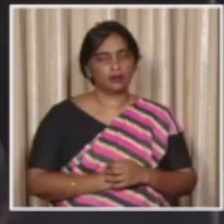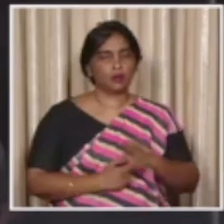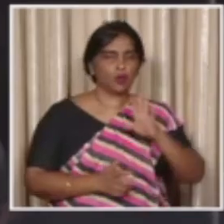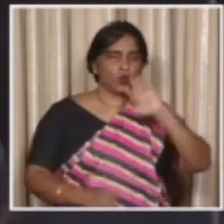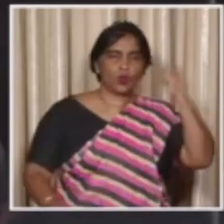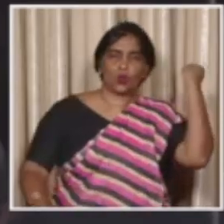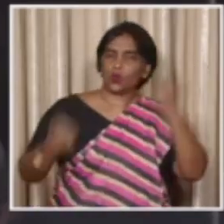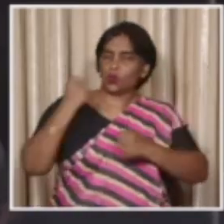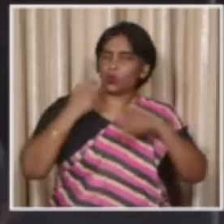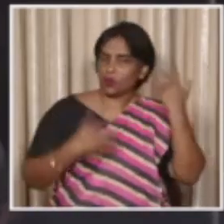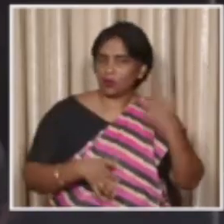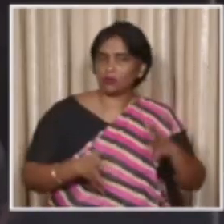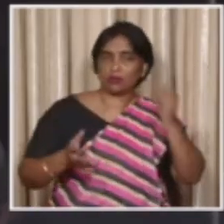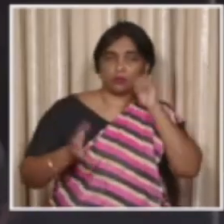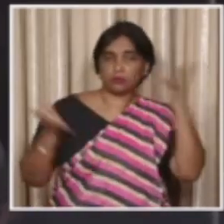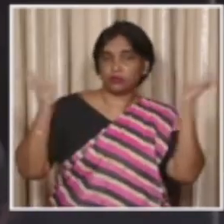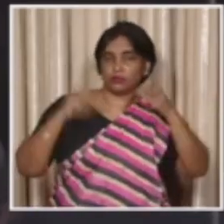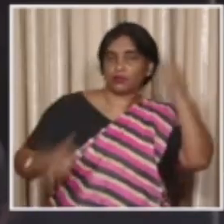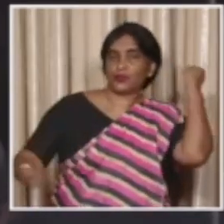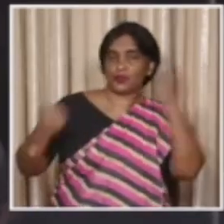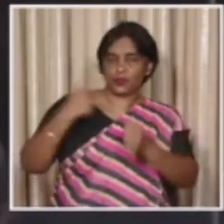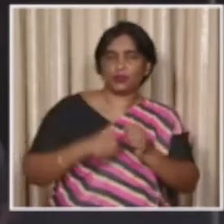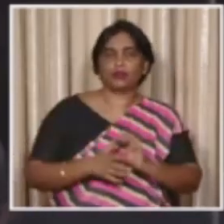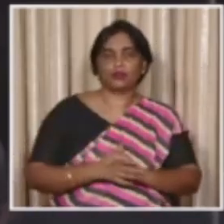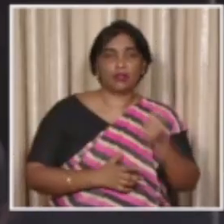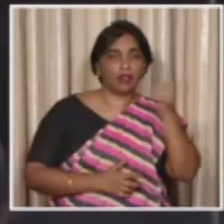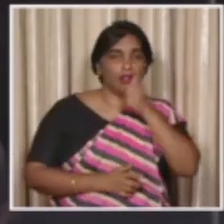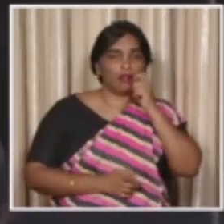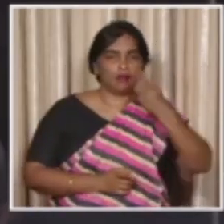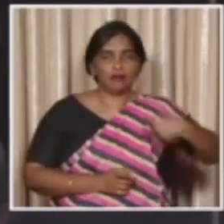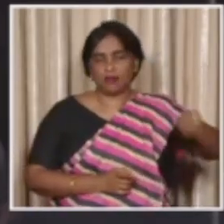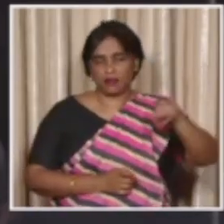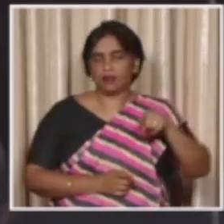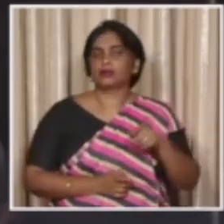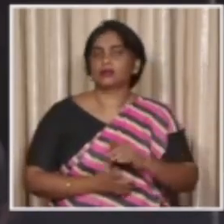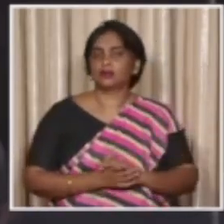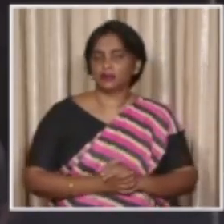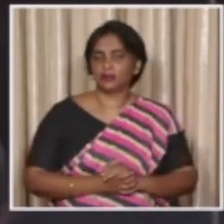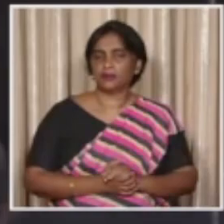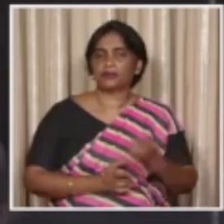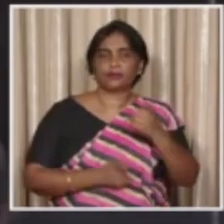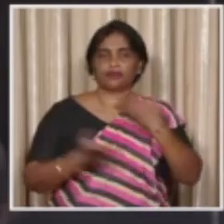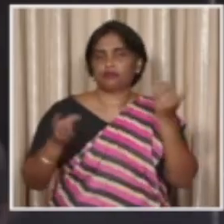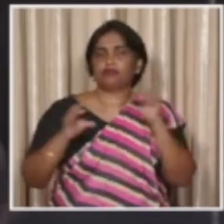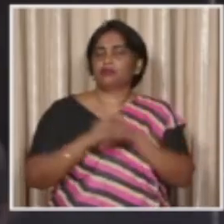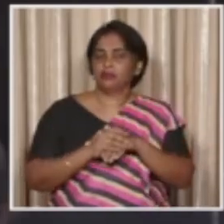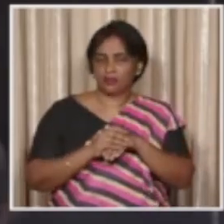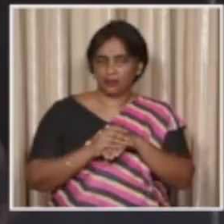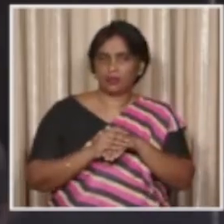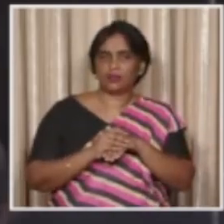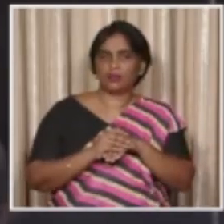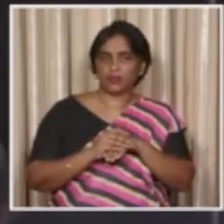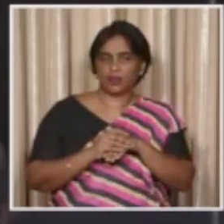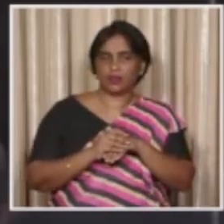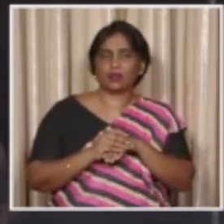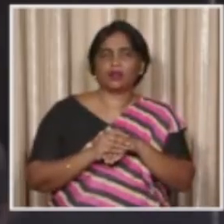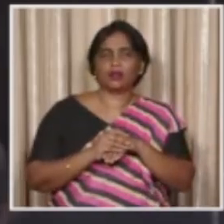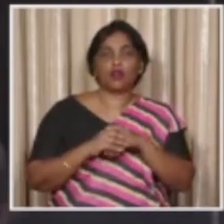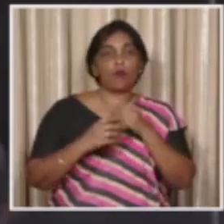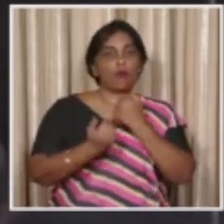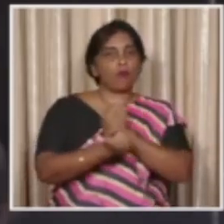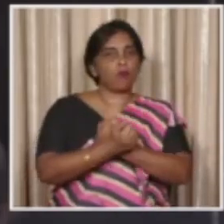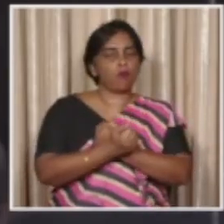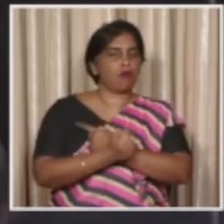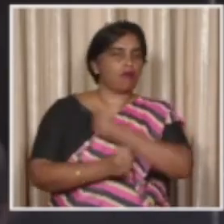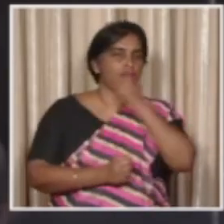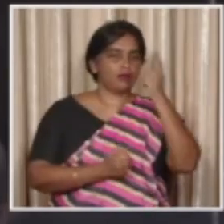හොඳටම ගැහුවාම වට කරගෙන ගහලා බීපු මිනිස්සු. ඊට පස්සේ මේගොල්ලෝ නැගලා කරෝල ගස්වැව